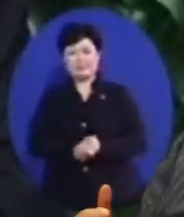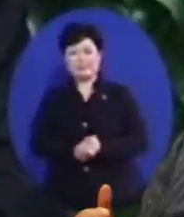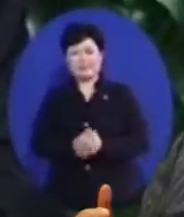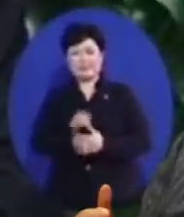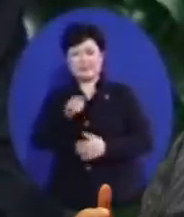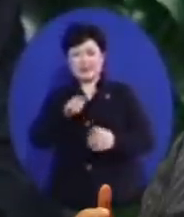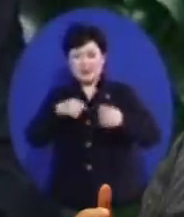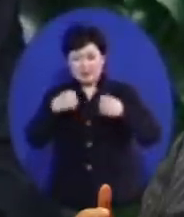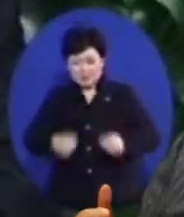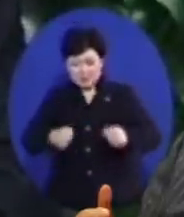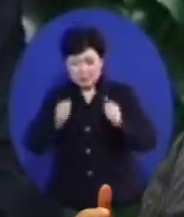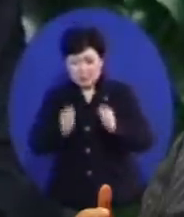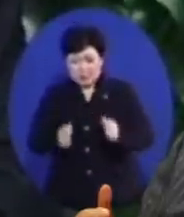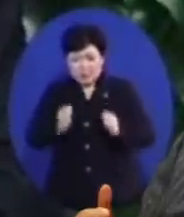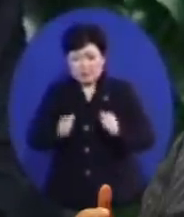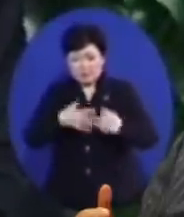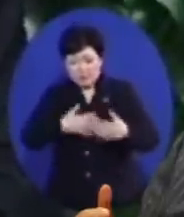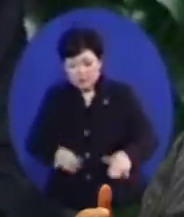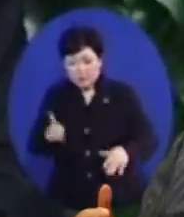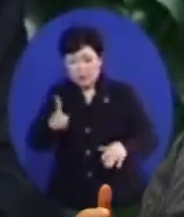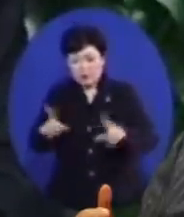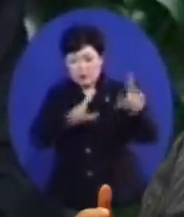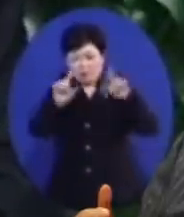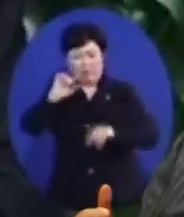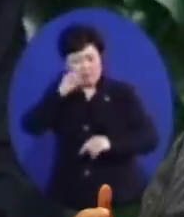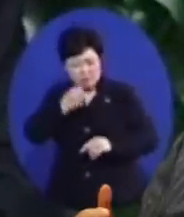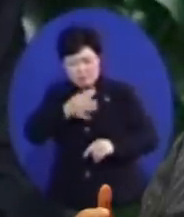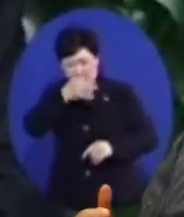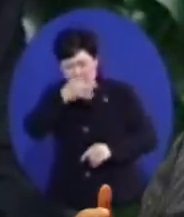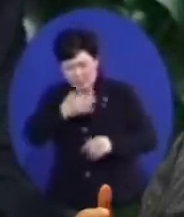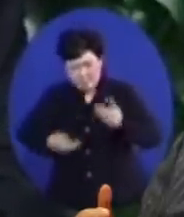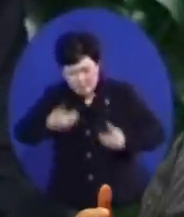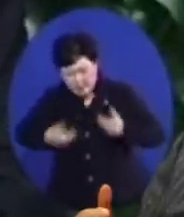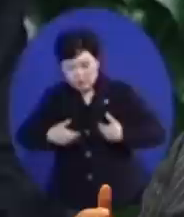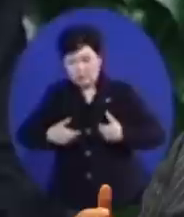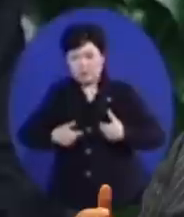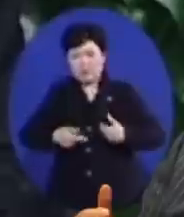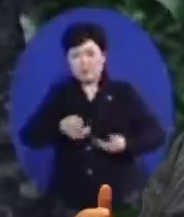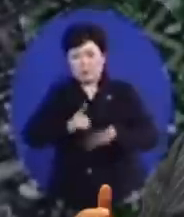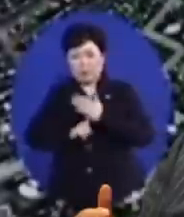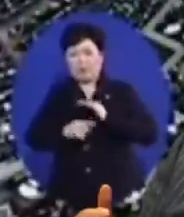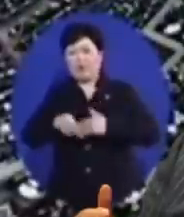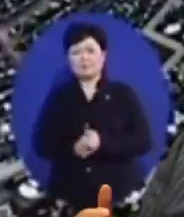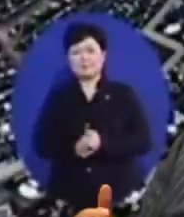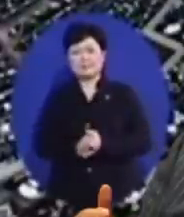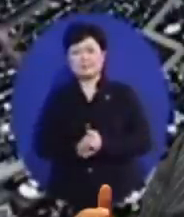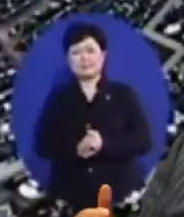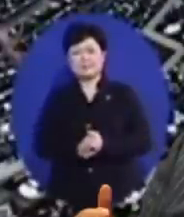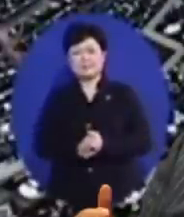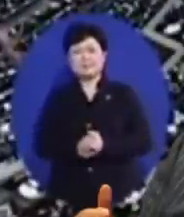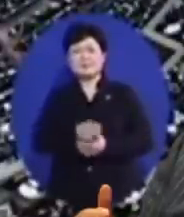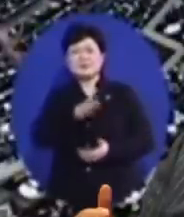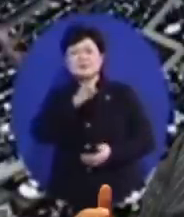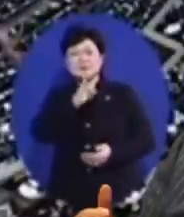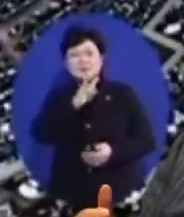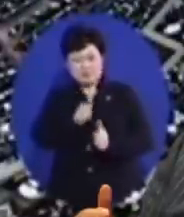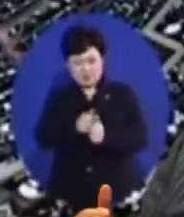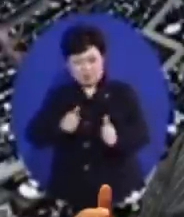그것은 생활이 어려워서 막 쫓기고 뛰어도 좌절하지 않고 절망하지 않고 낙심하지 않는다는